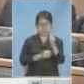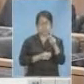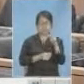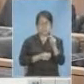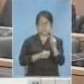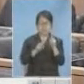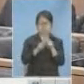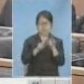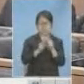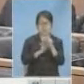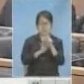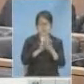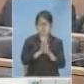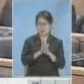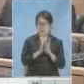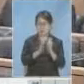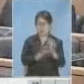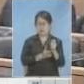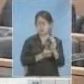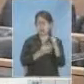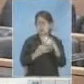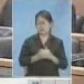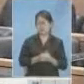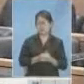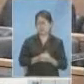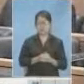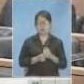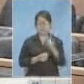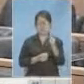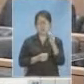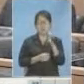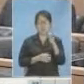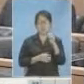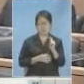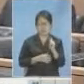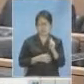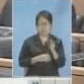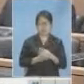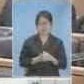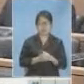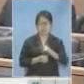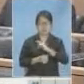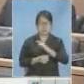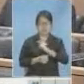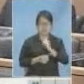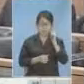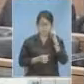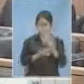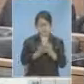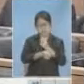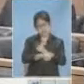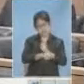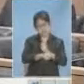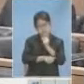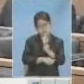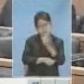ถิ่นก็ไม่มีระเบียบตั้งท้องถิ่นเนี่ยองค์กรปกครองท้องส่วนท้องถิ่นเนี่ยก็ไม่สามารถจะไปตั้งในเรื่องค่าตอบแทนให้เขา